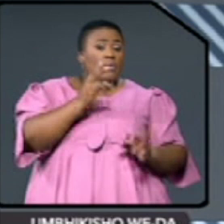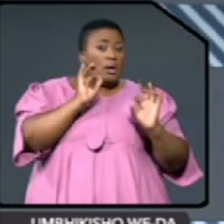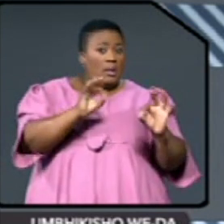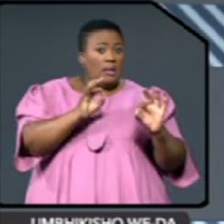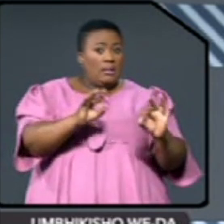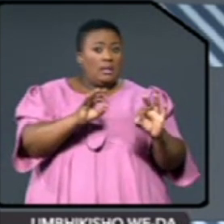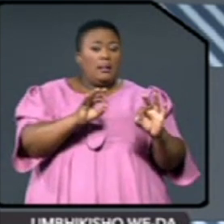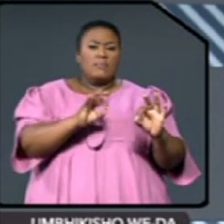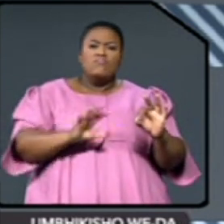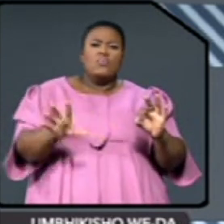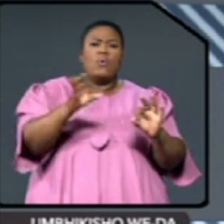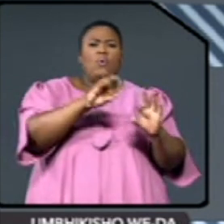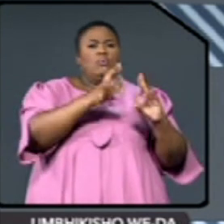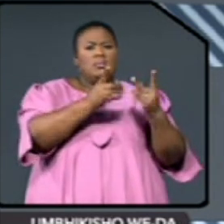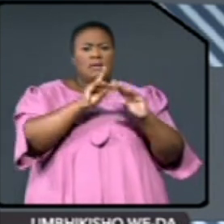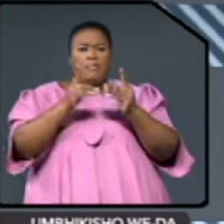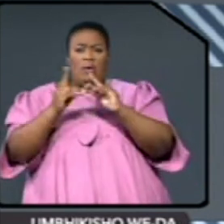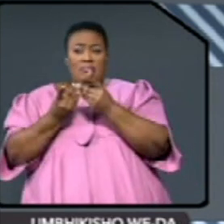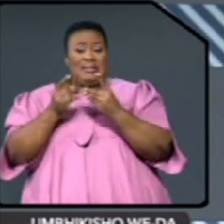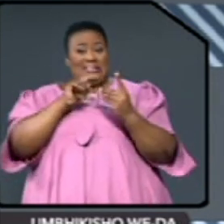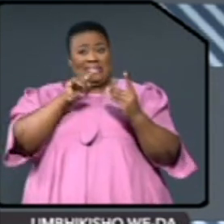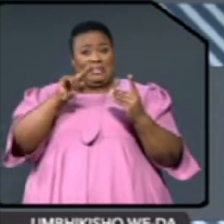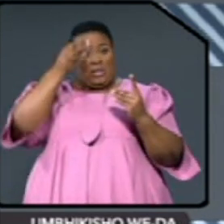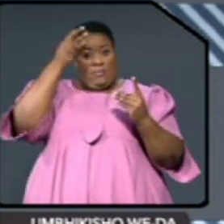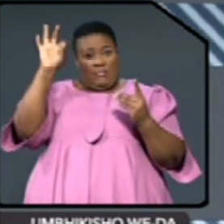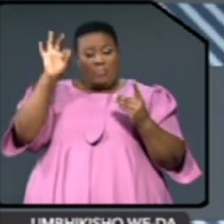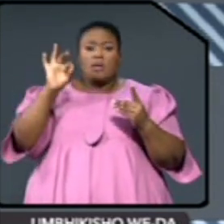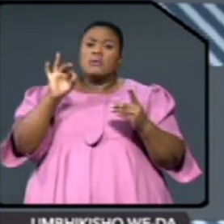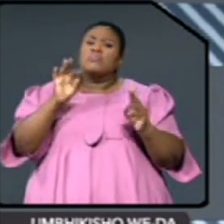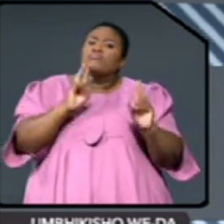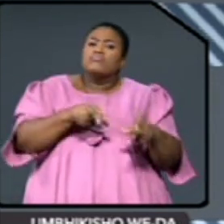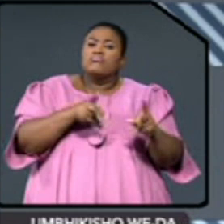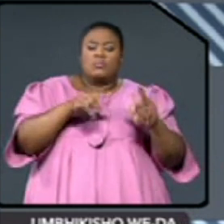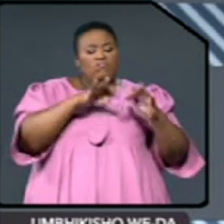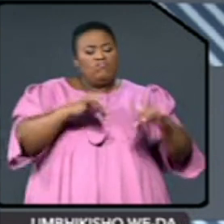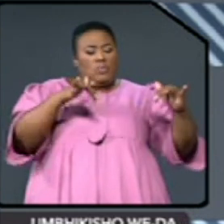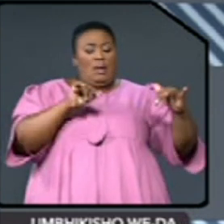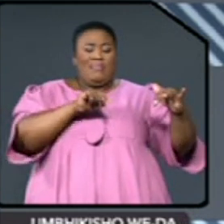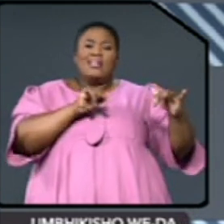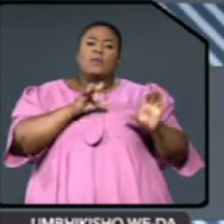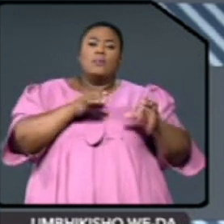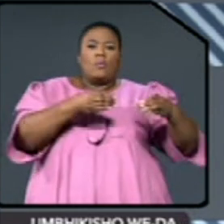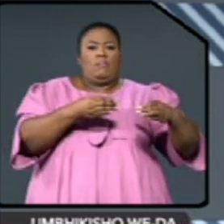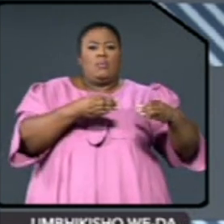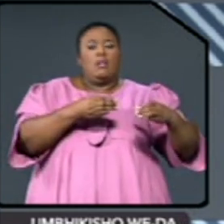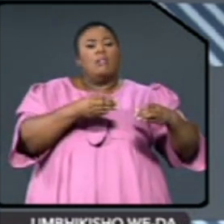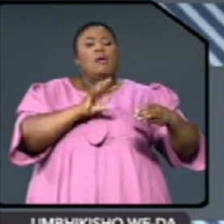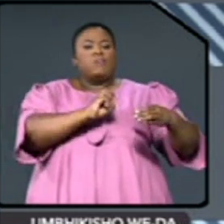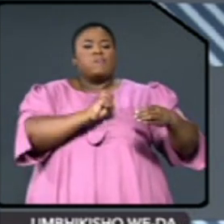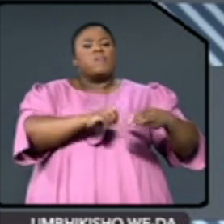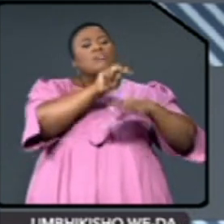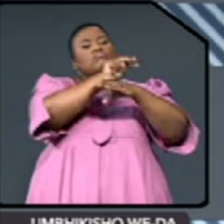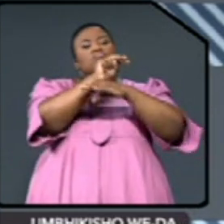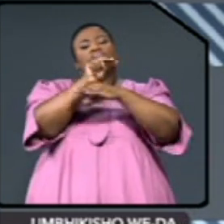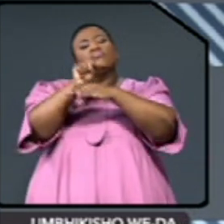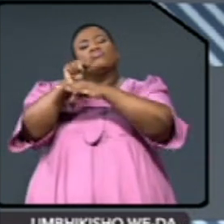kuyo yonke iminyango ekhona lapho kuhulumeni kuvamise ukuthi eParliament kube necommittee enzi oversight ekwazi ukubheka